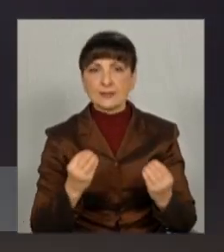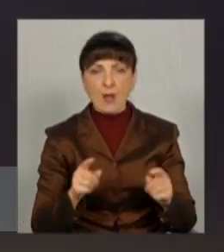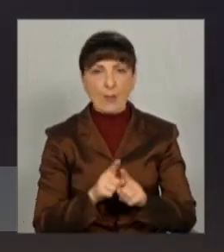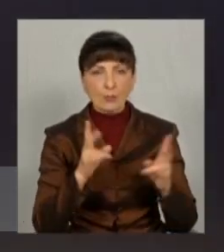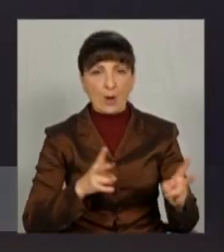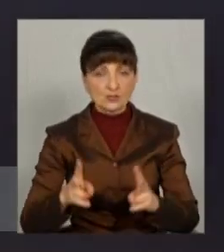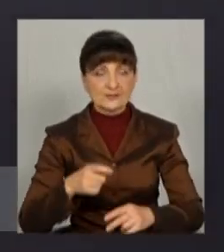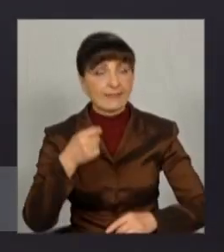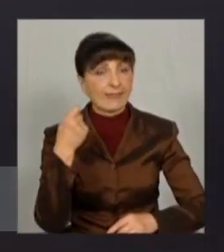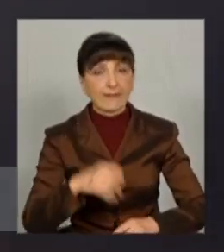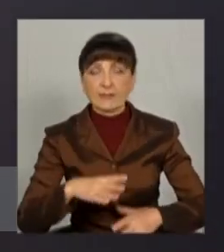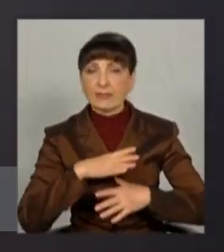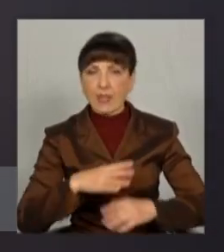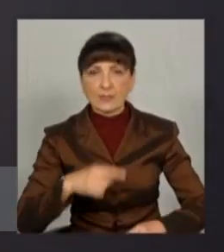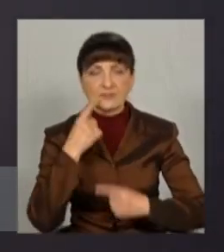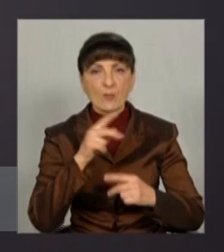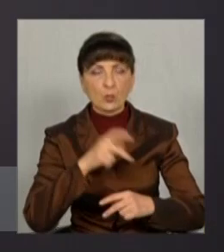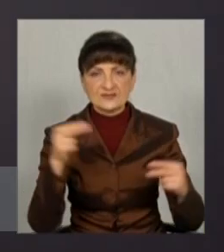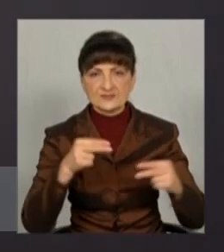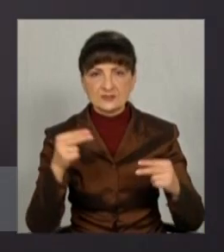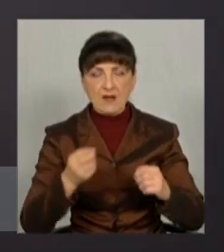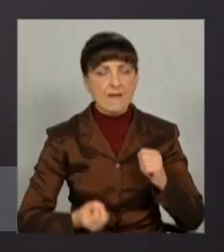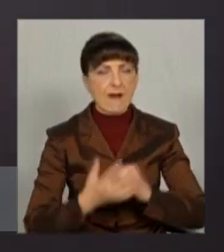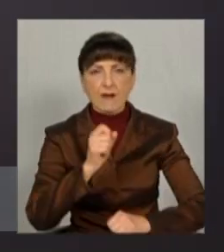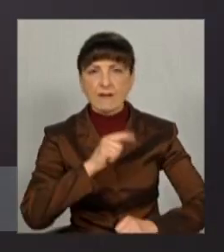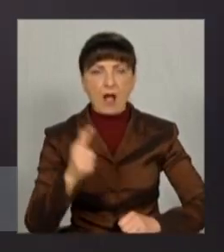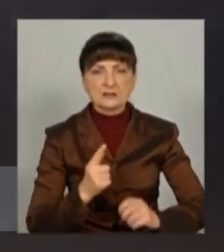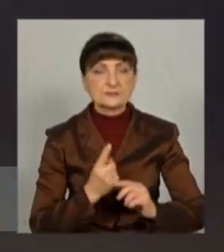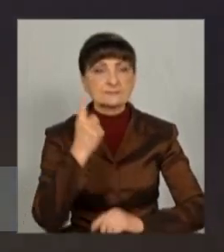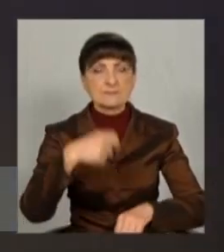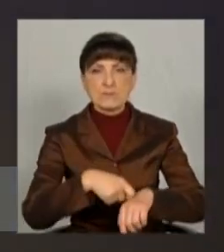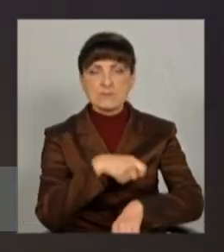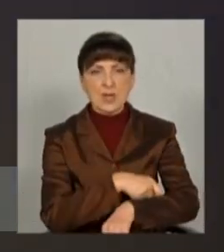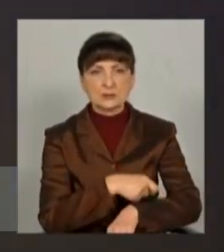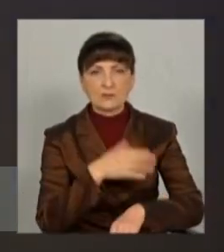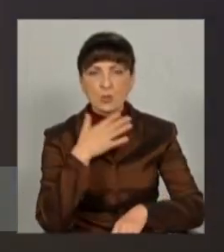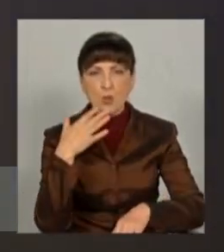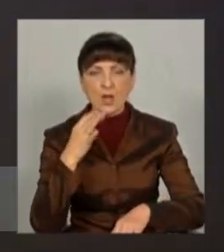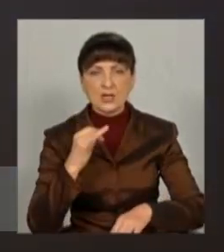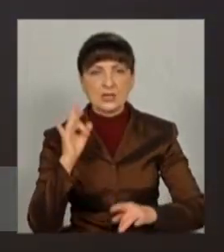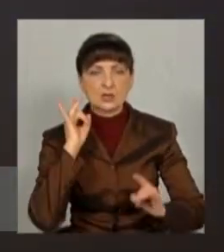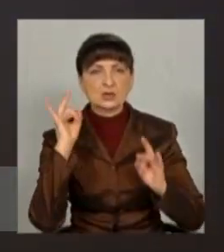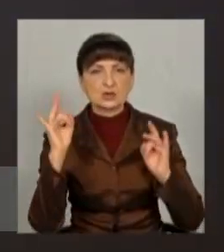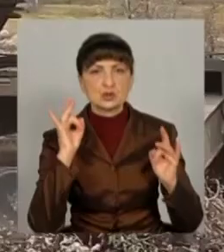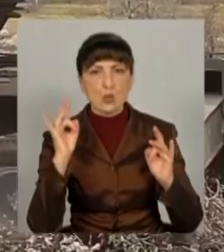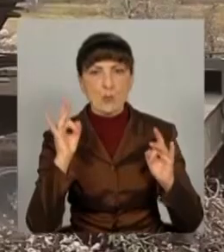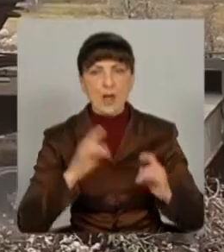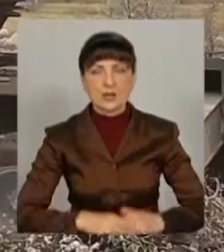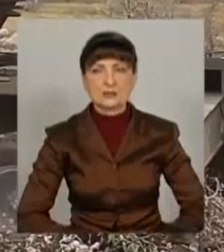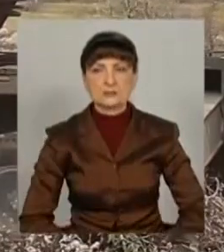происшествий здесь никогда не было. По словам очевидцев, фонтан газа поднимался на несколько метров в высоту, издавая при этом сильный